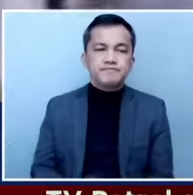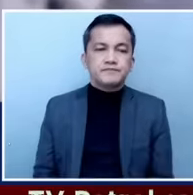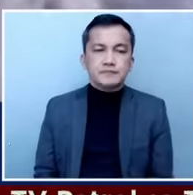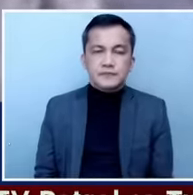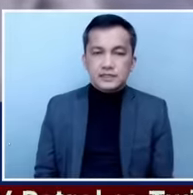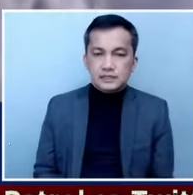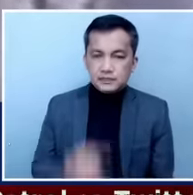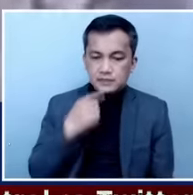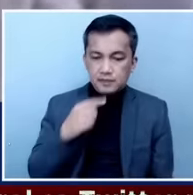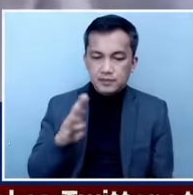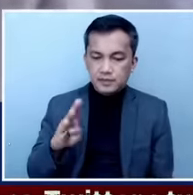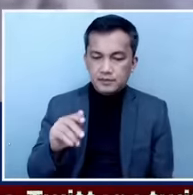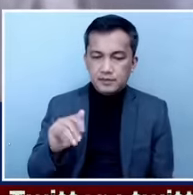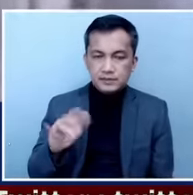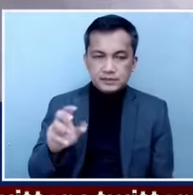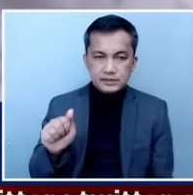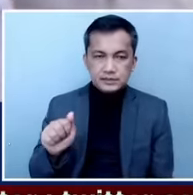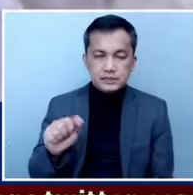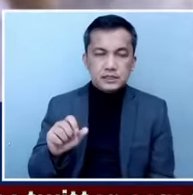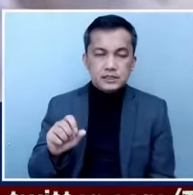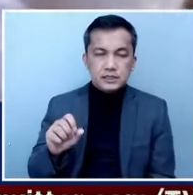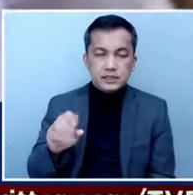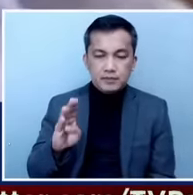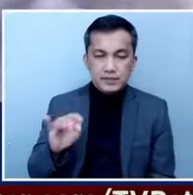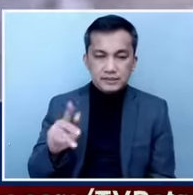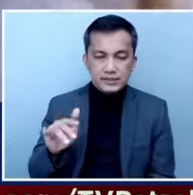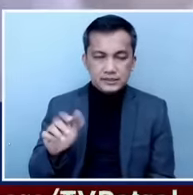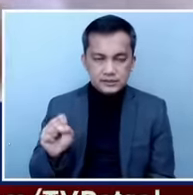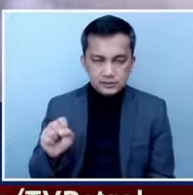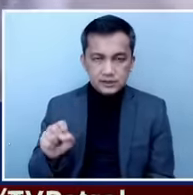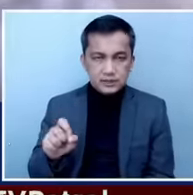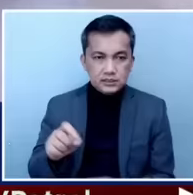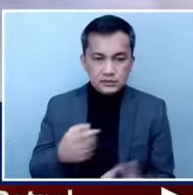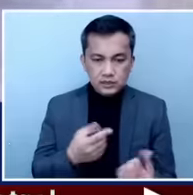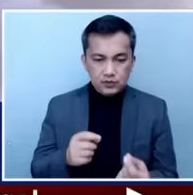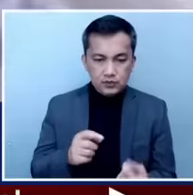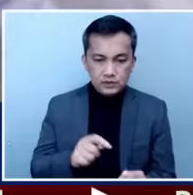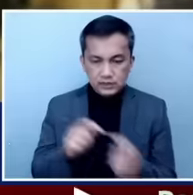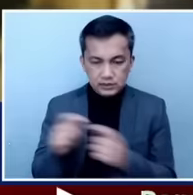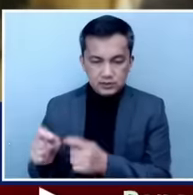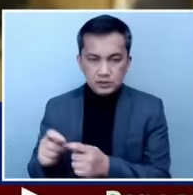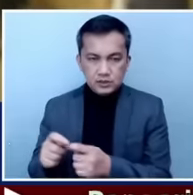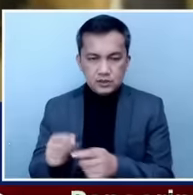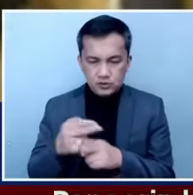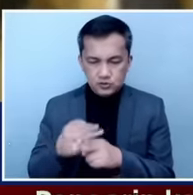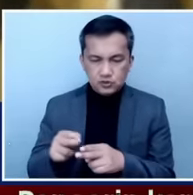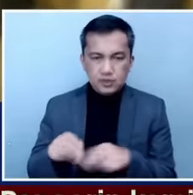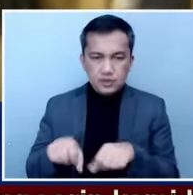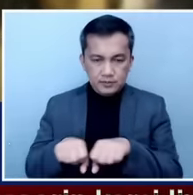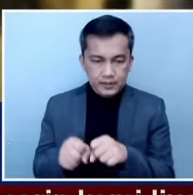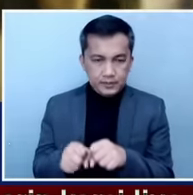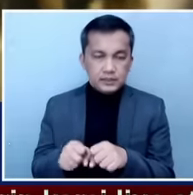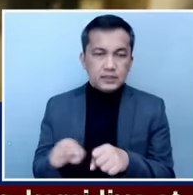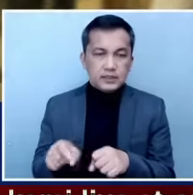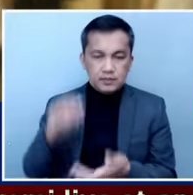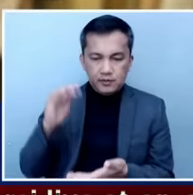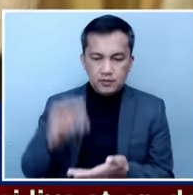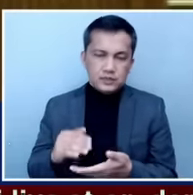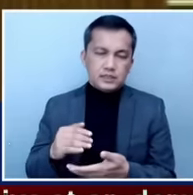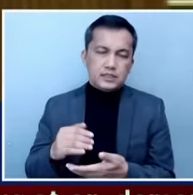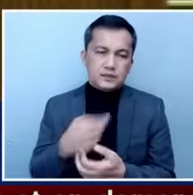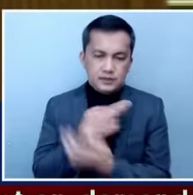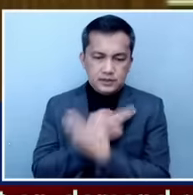Basas, sa gagawing transition period, hindi maiiwasang umikli ang school break at mabawasan ang pahinga ng mga